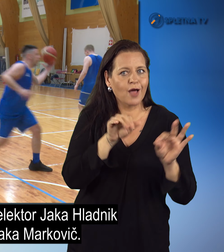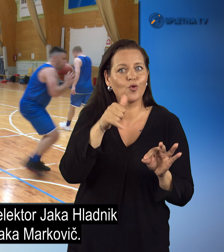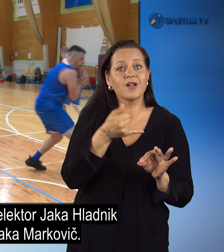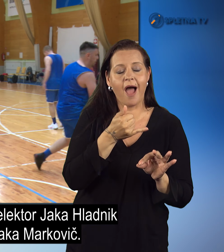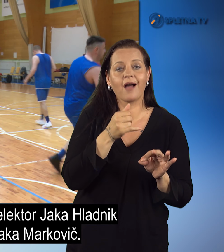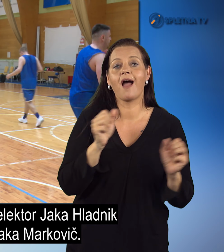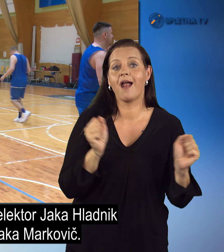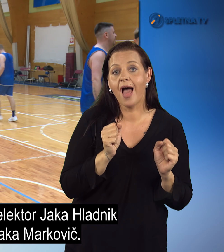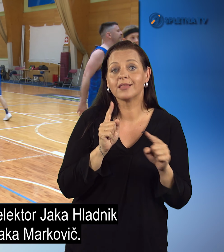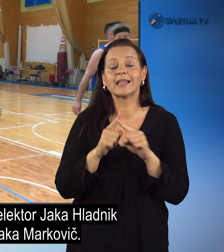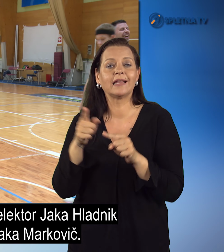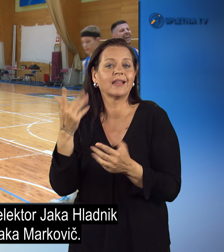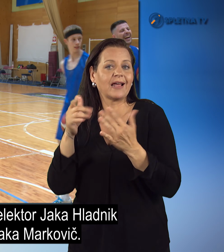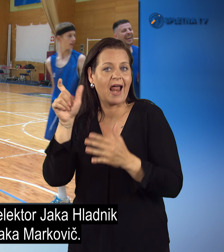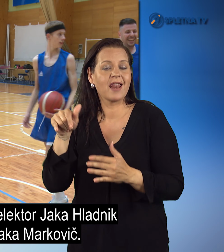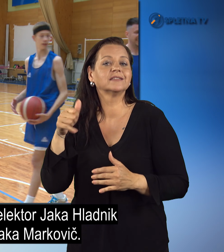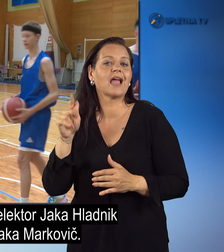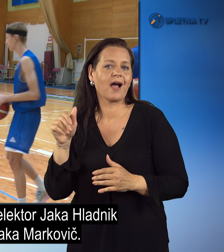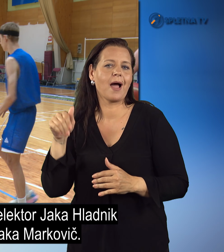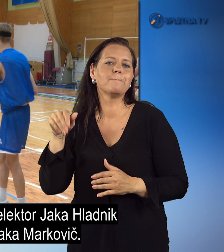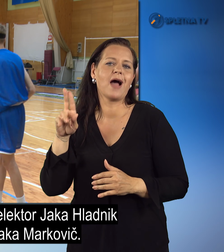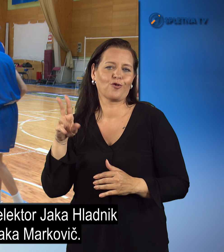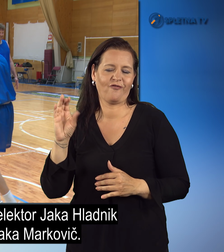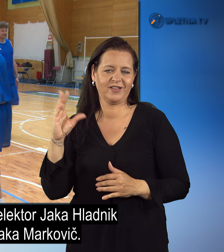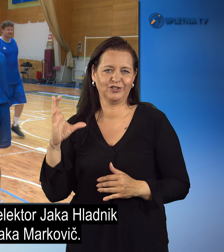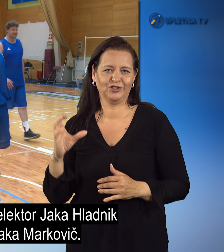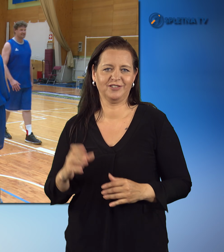in igralec Jaka Markovič.